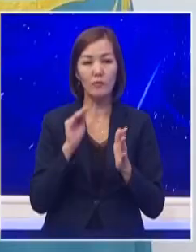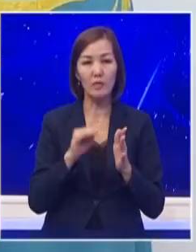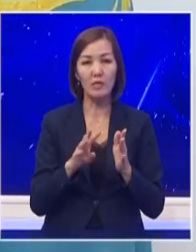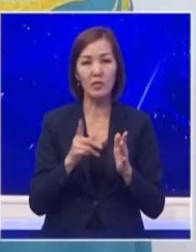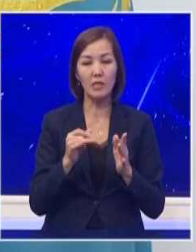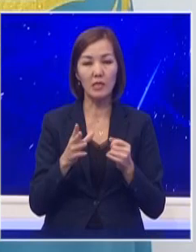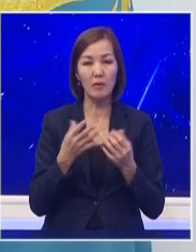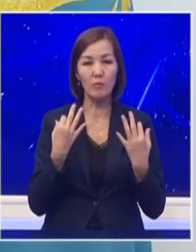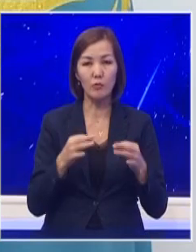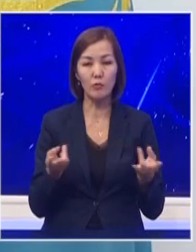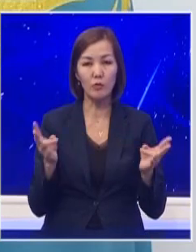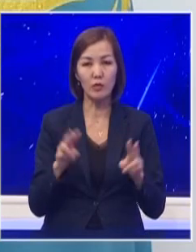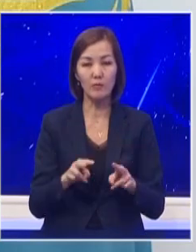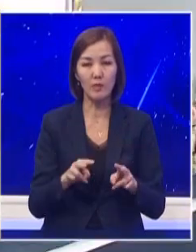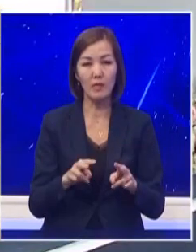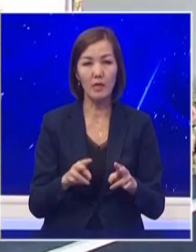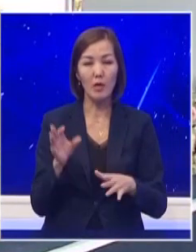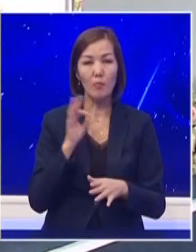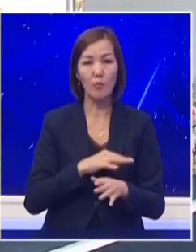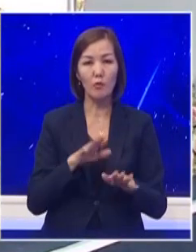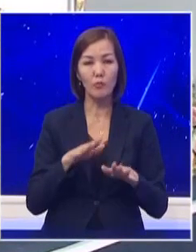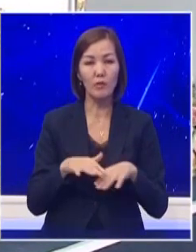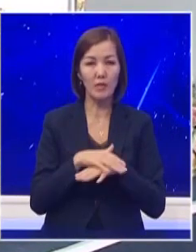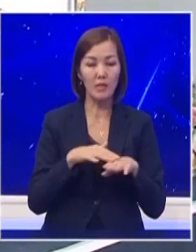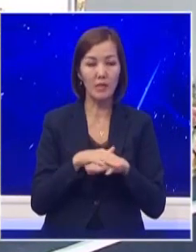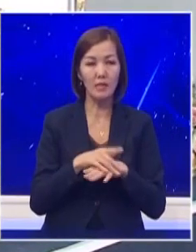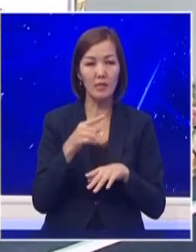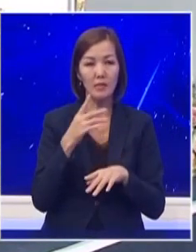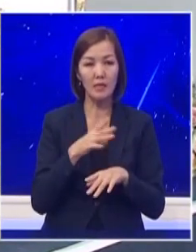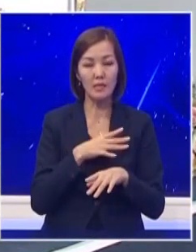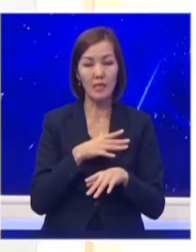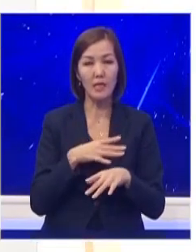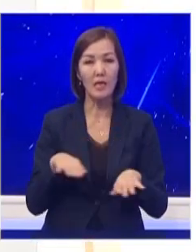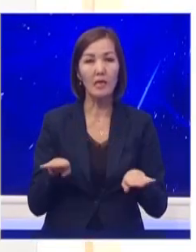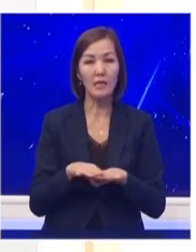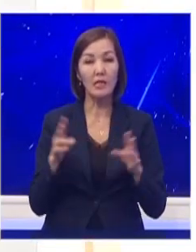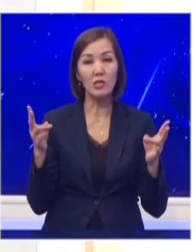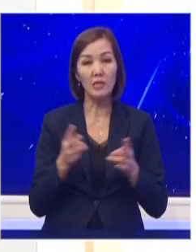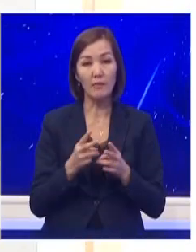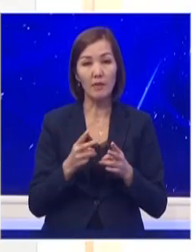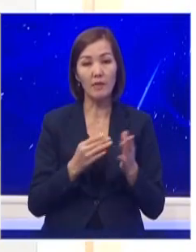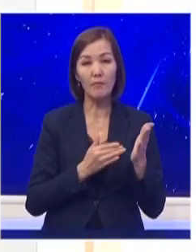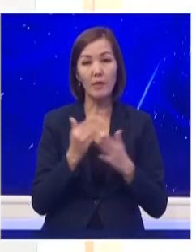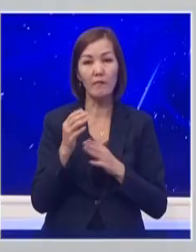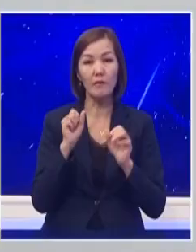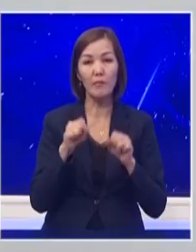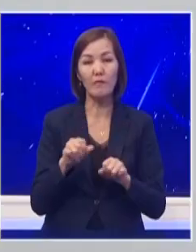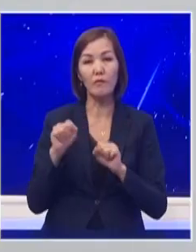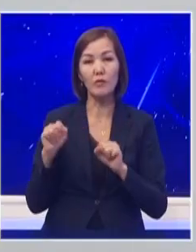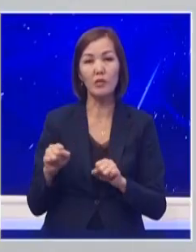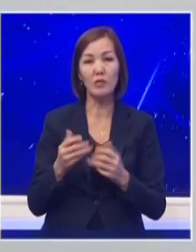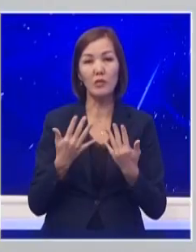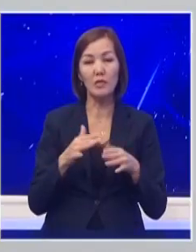гектаров пустующих земель должны пойти на пользу местному населению подчеркнул он также необходимо повысить правовую защиту